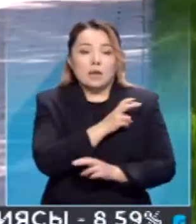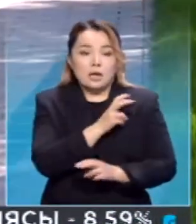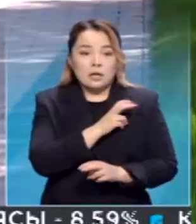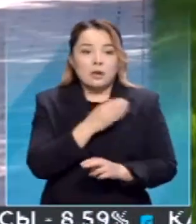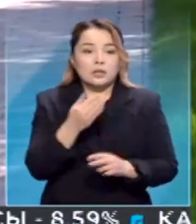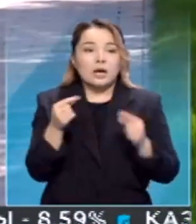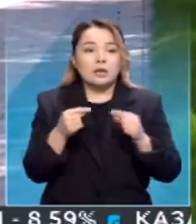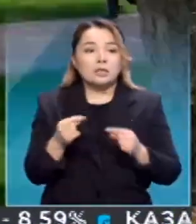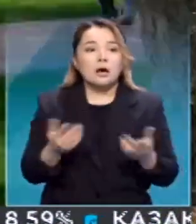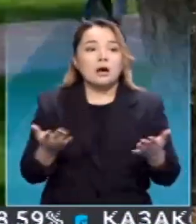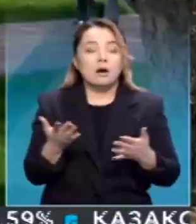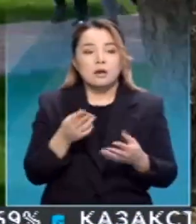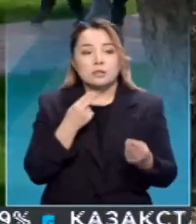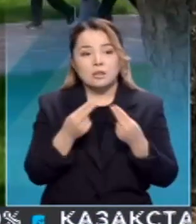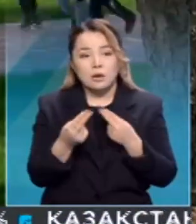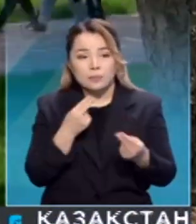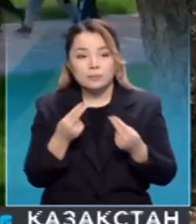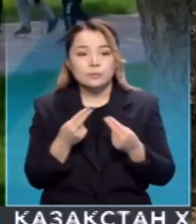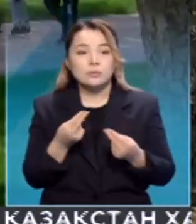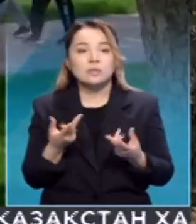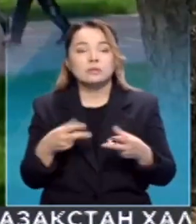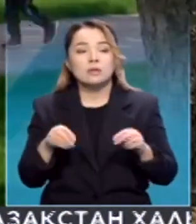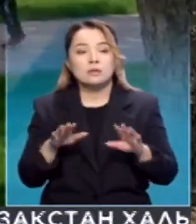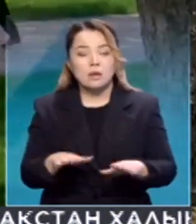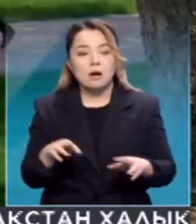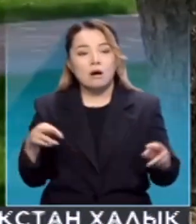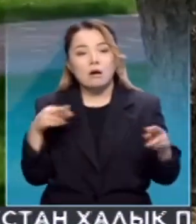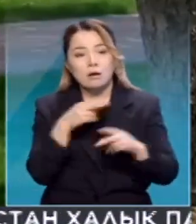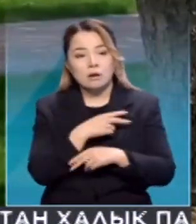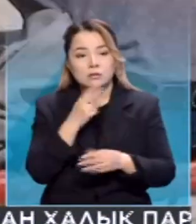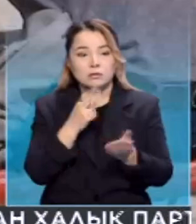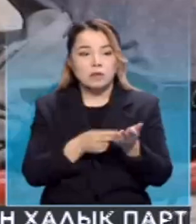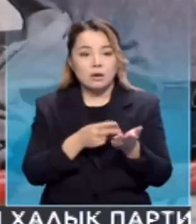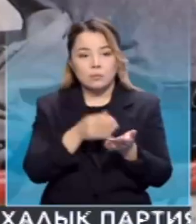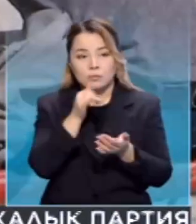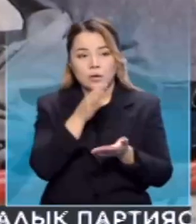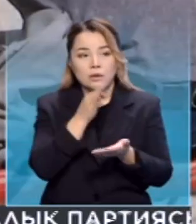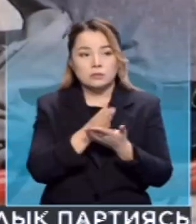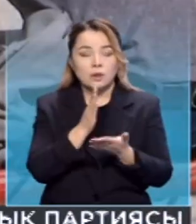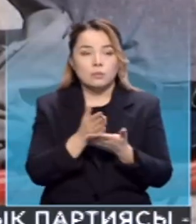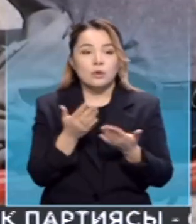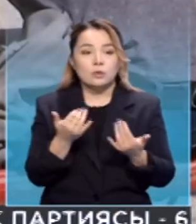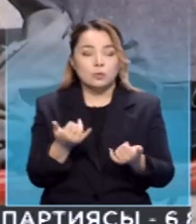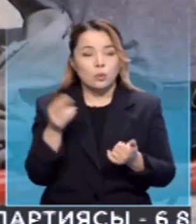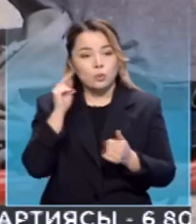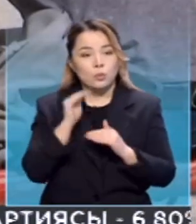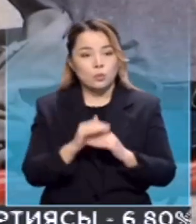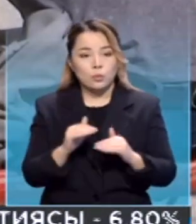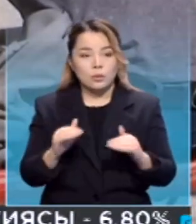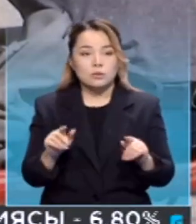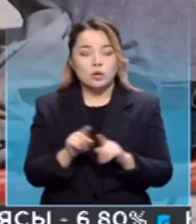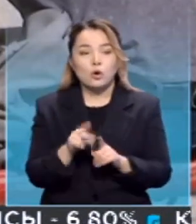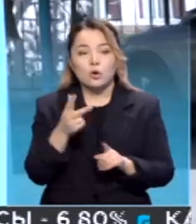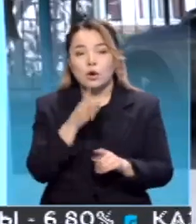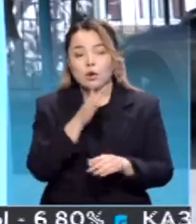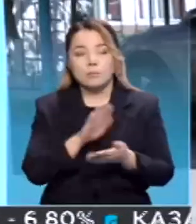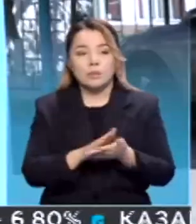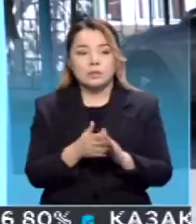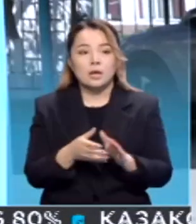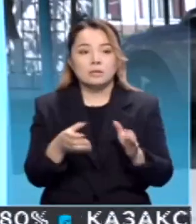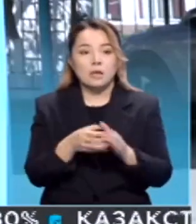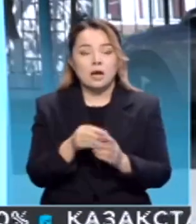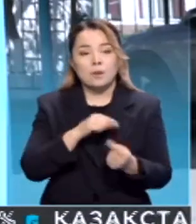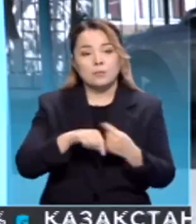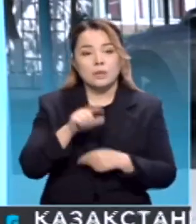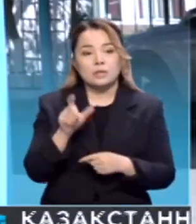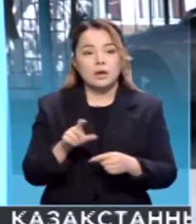balların naqtı qanday aslan jäne qay jerde ulanğanın dälildey almay otırım. Ötken oquşularğa 3 mezgil tamak hazırlagan